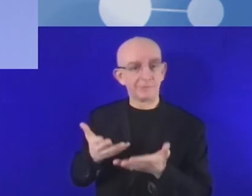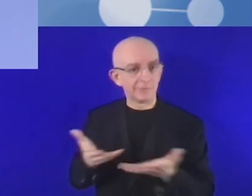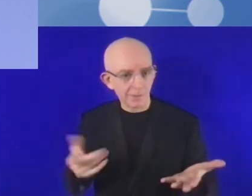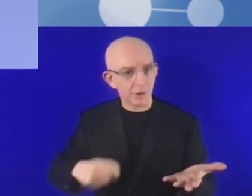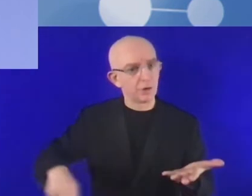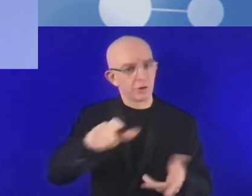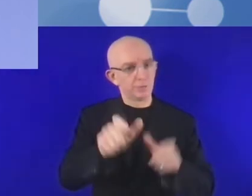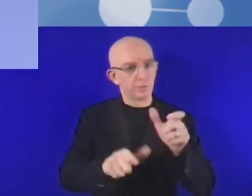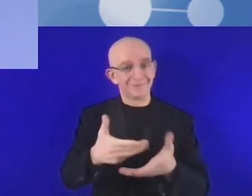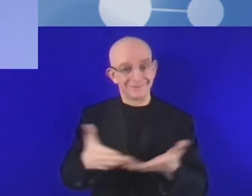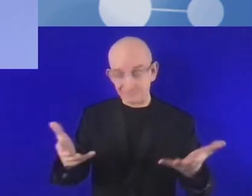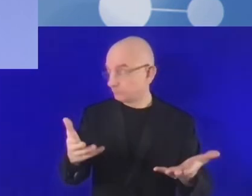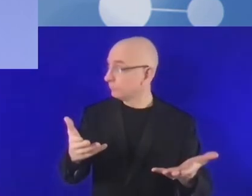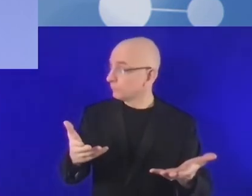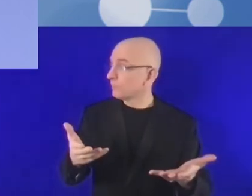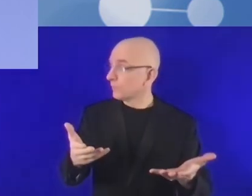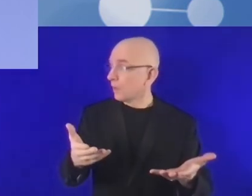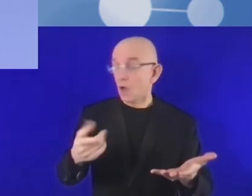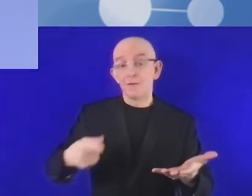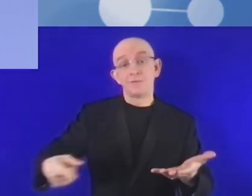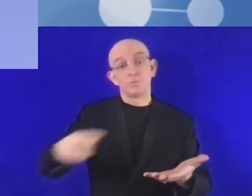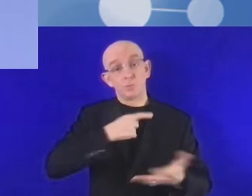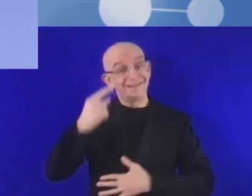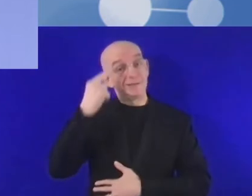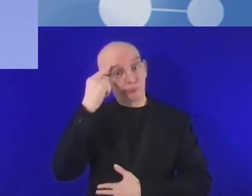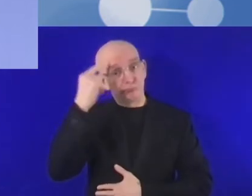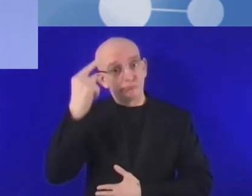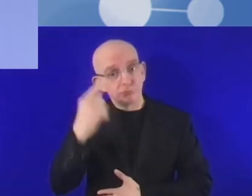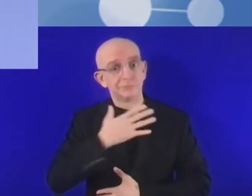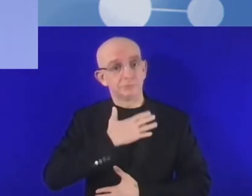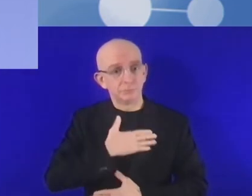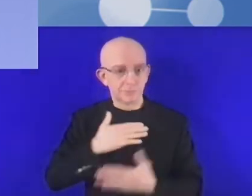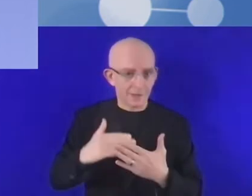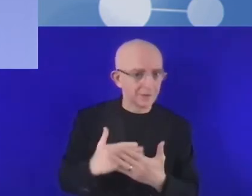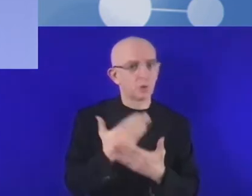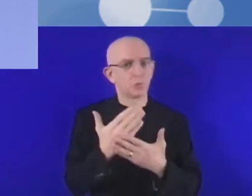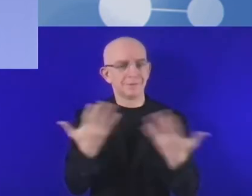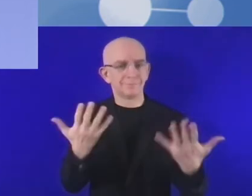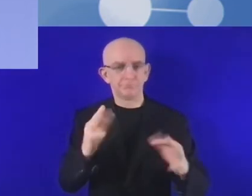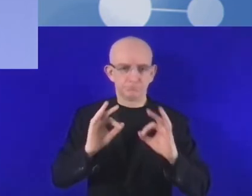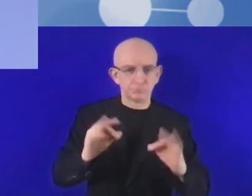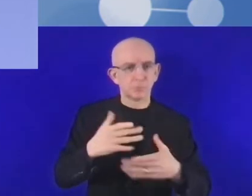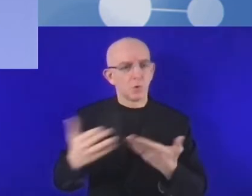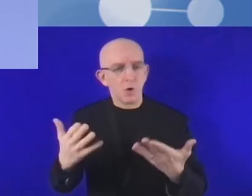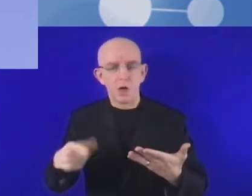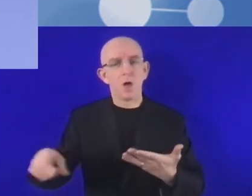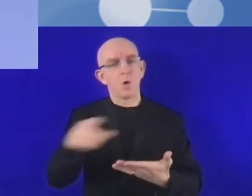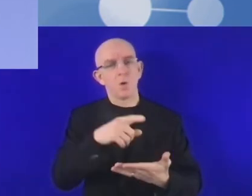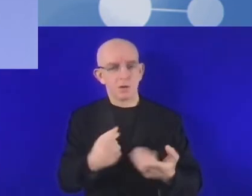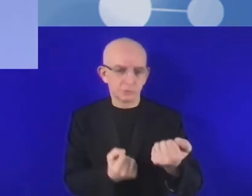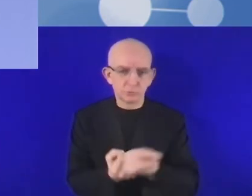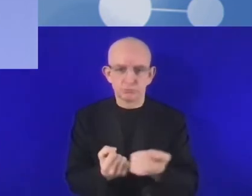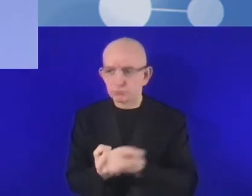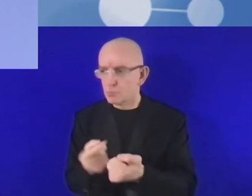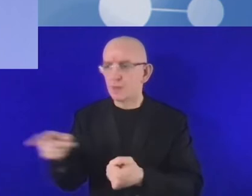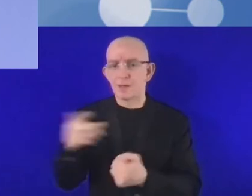一些创新企业开始创作的，他们发现了发展的潜力和机会。那么我们就应该支持创新